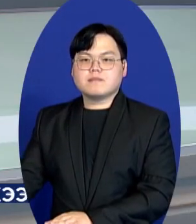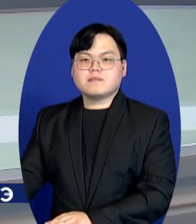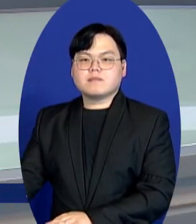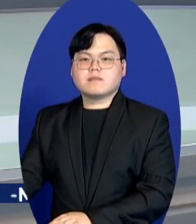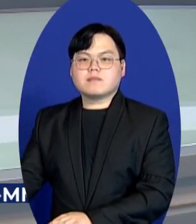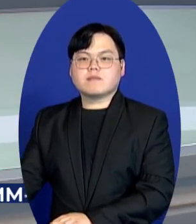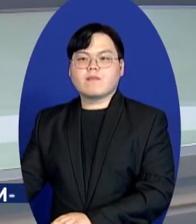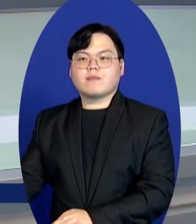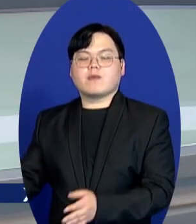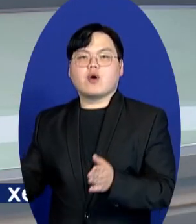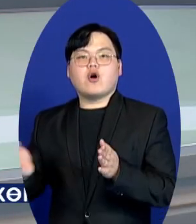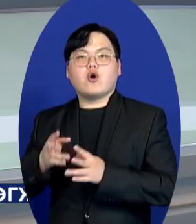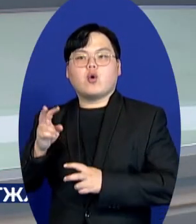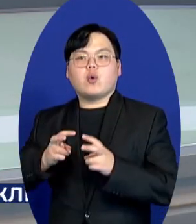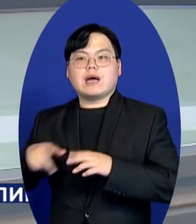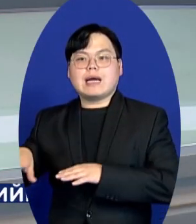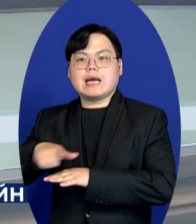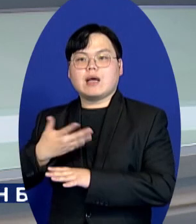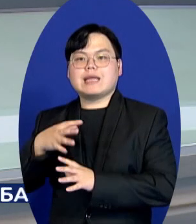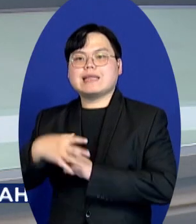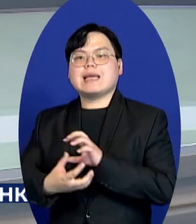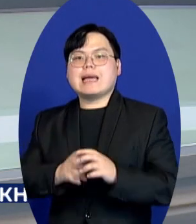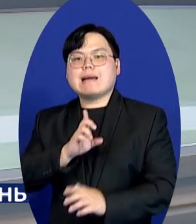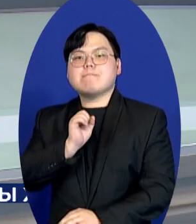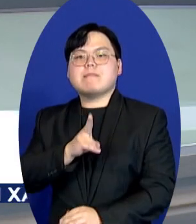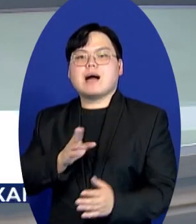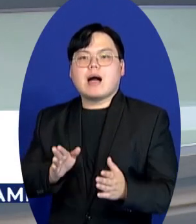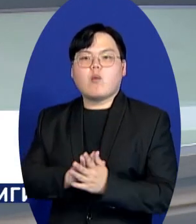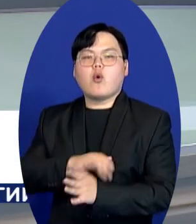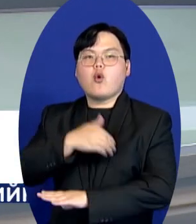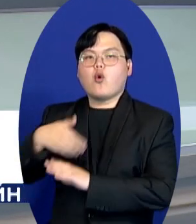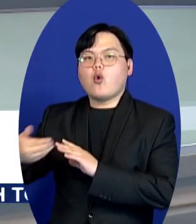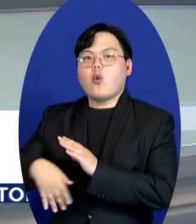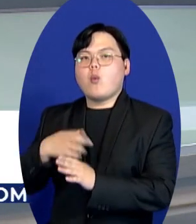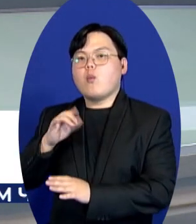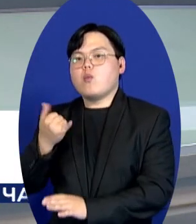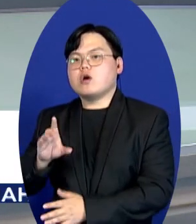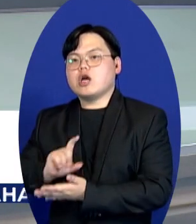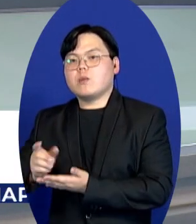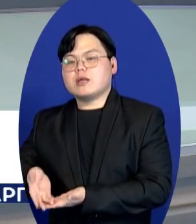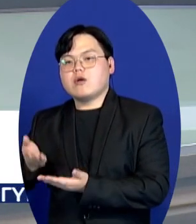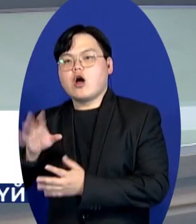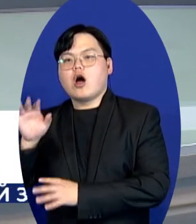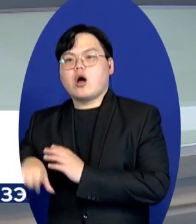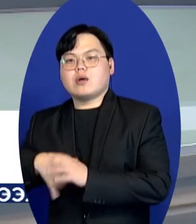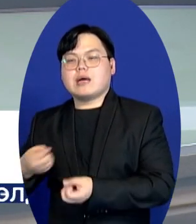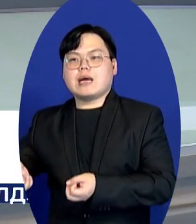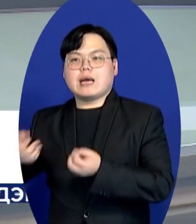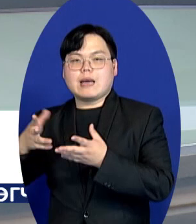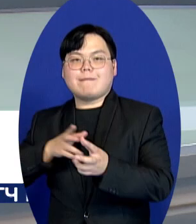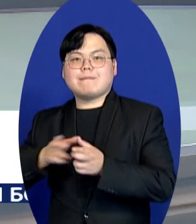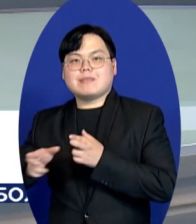Жижиг дунд үйлдвэрийн газраас Дэлхийн банктай хамтран уул уурхайн бус экспортыг дэмжиж олон улсад гарсан бизнесүүдийг идэвхжүүлэхээр хөтөлбөр зарласан